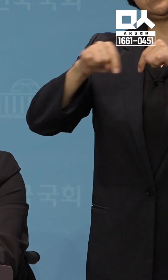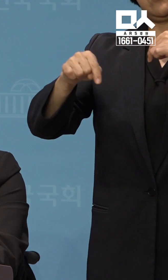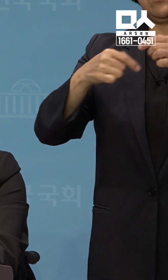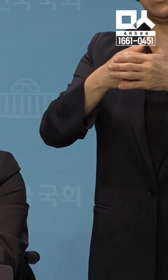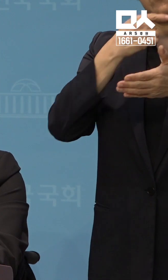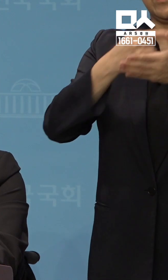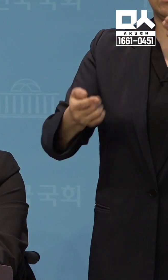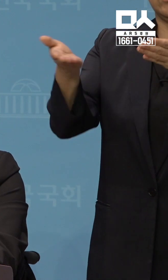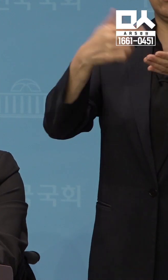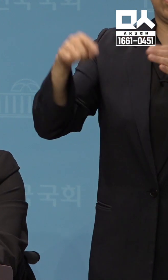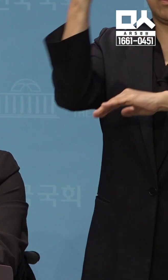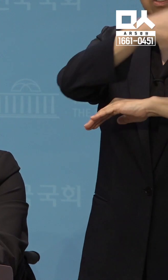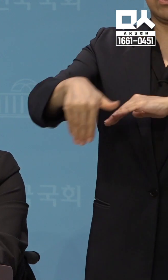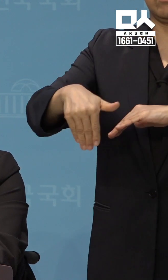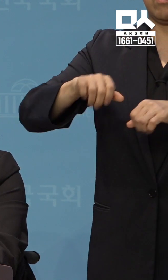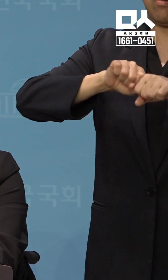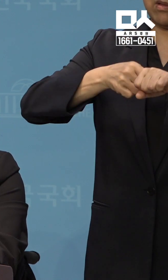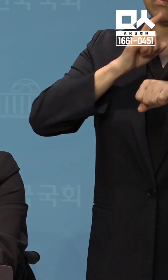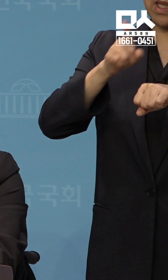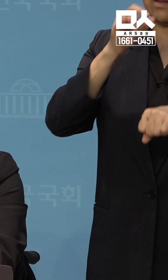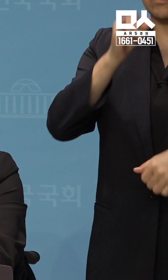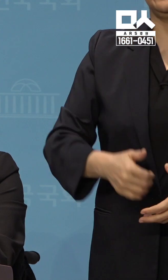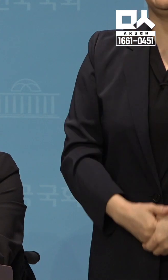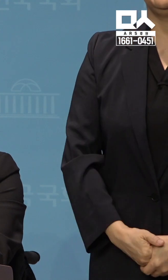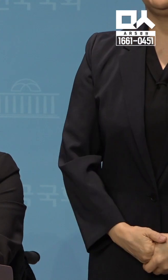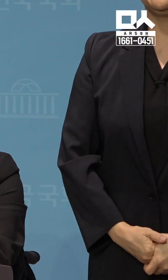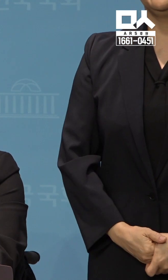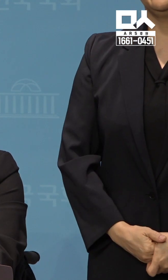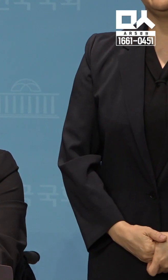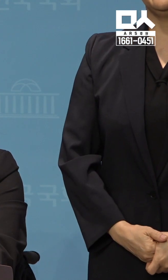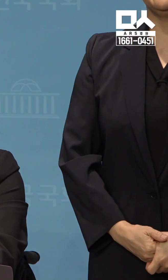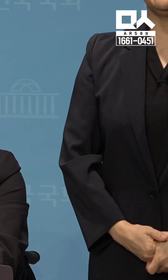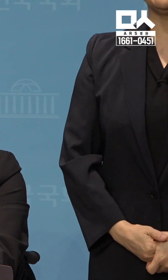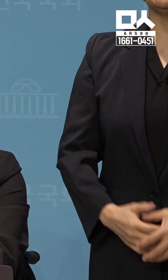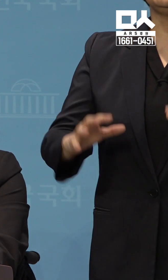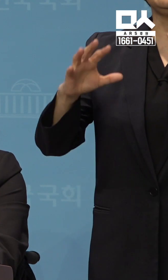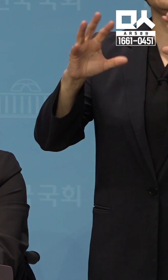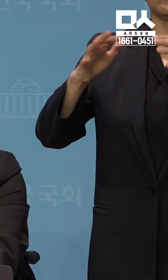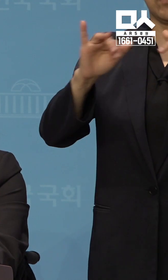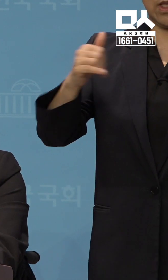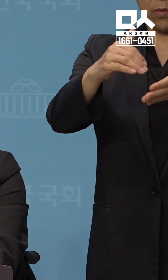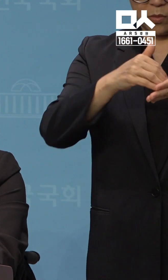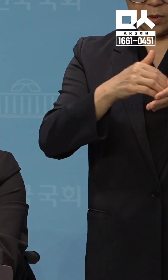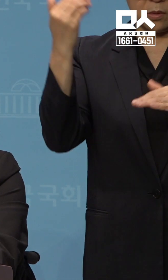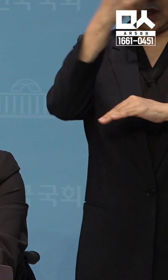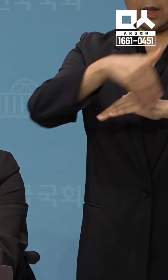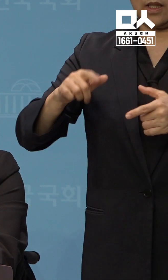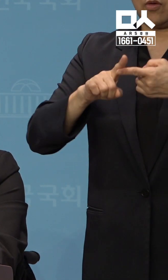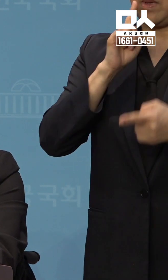주기 위한 계략이라고 억지를 부리고 있습니다 국민의 요구를 계략이라고